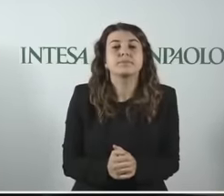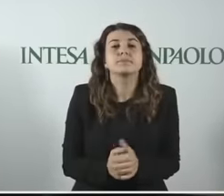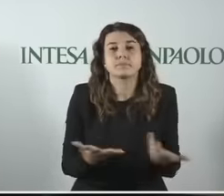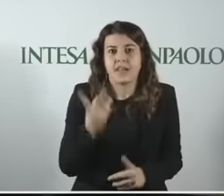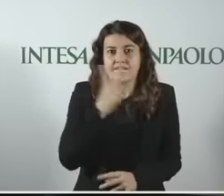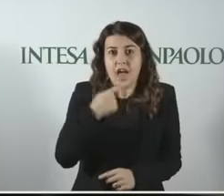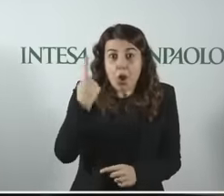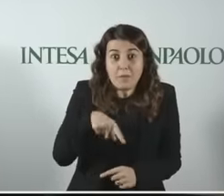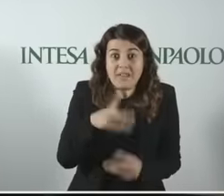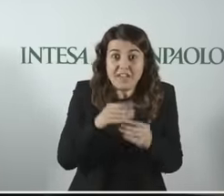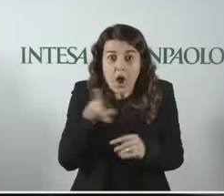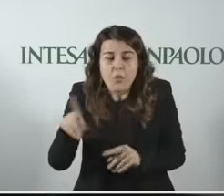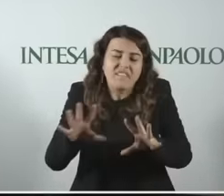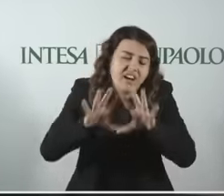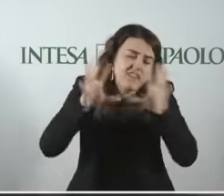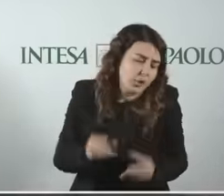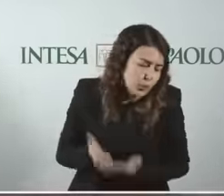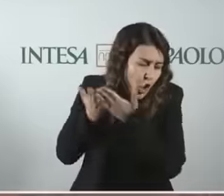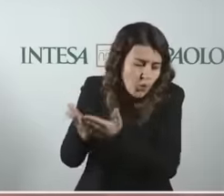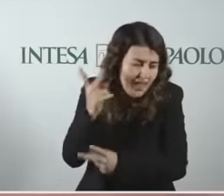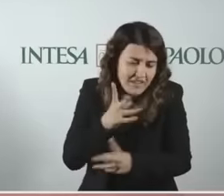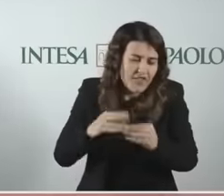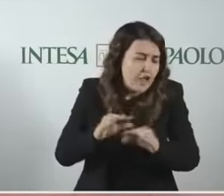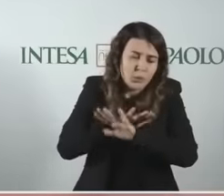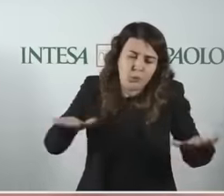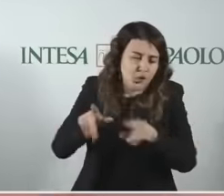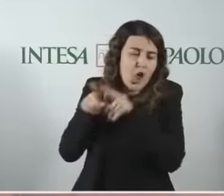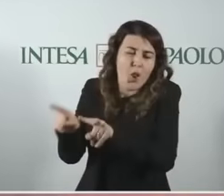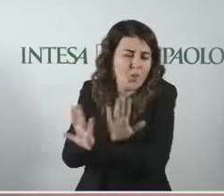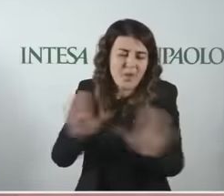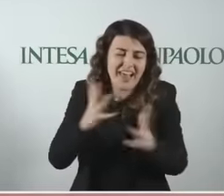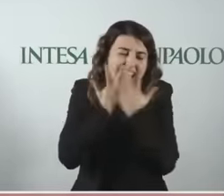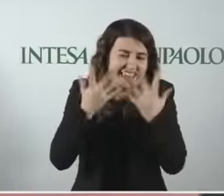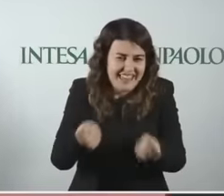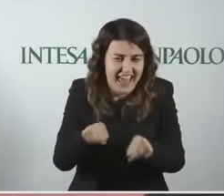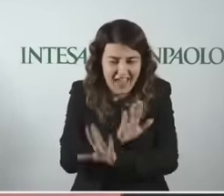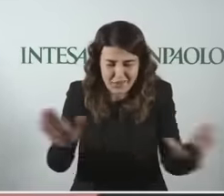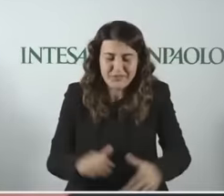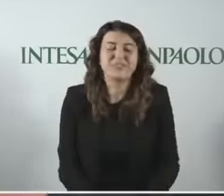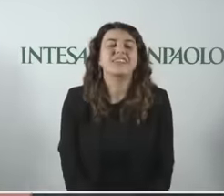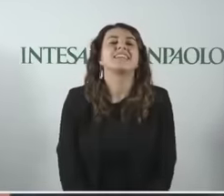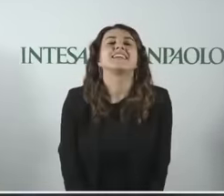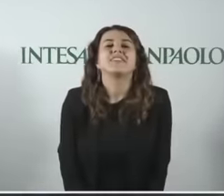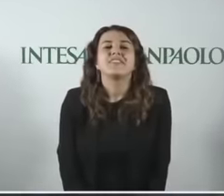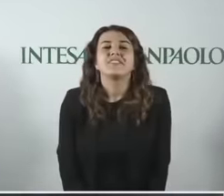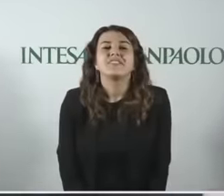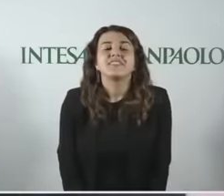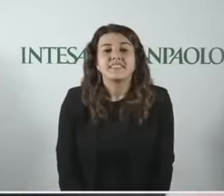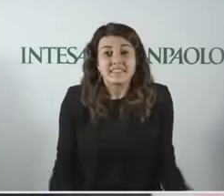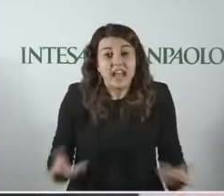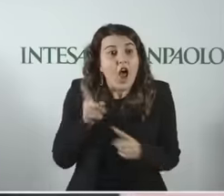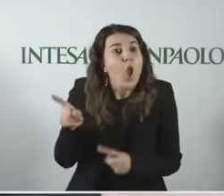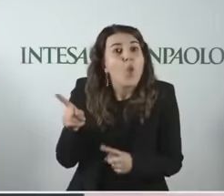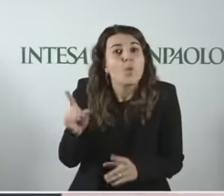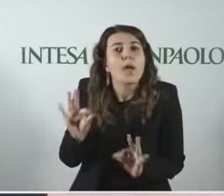stavo per dire anche quello lo fa lui Sì Tutto fa lui in realtà in questo podcast che sia ben chiaro e lo vedrete bene anche adesso e così È lui che